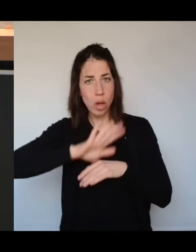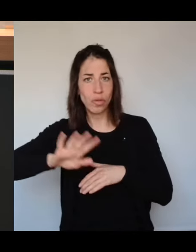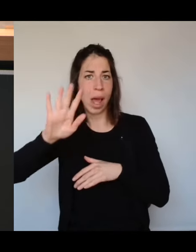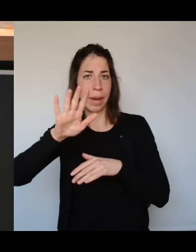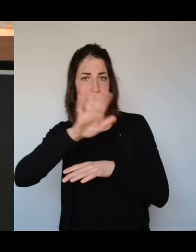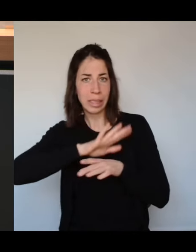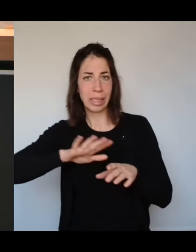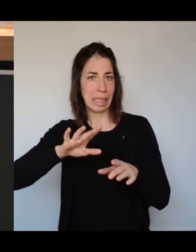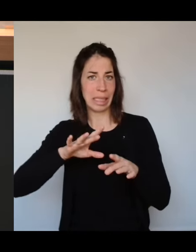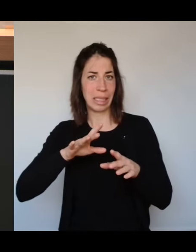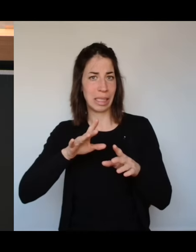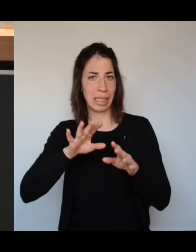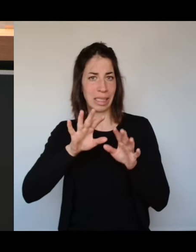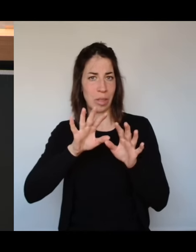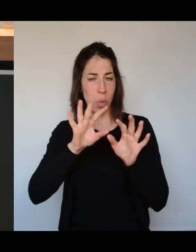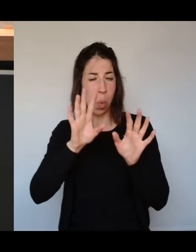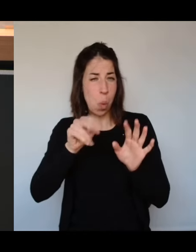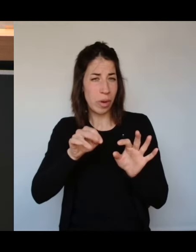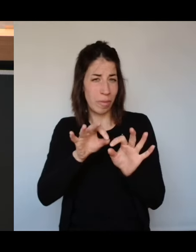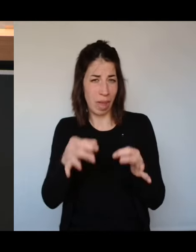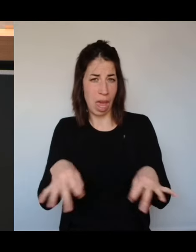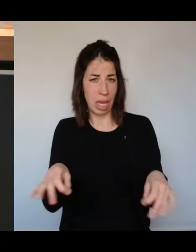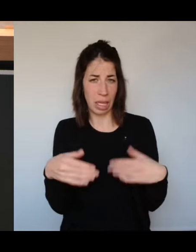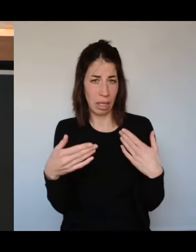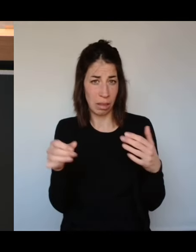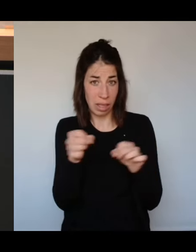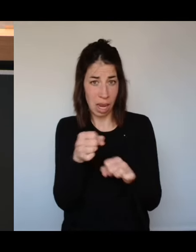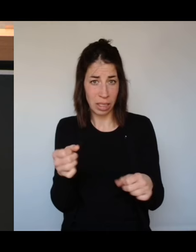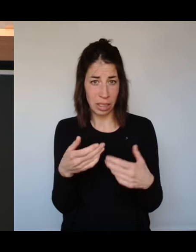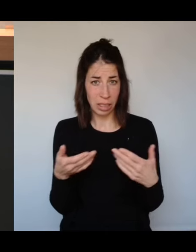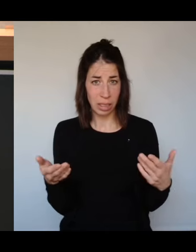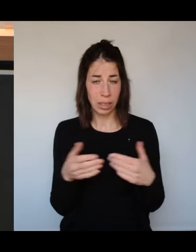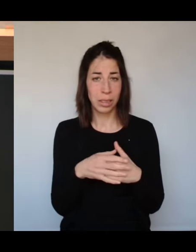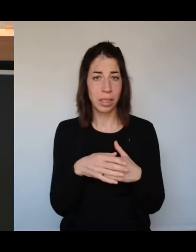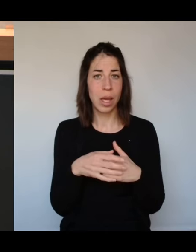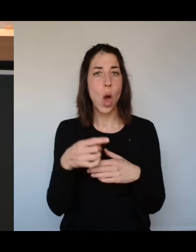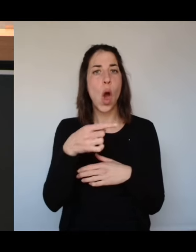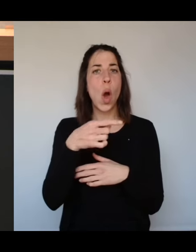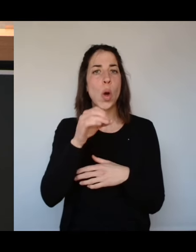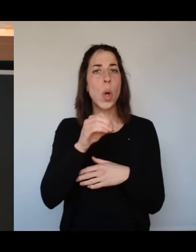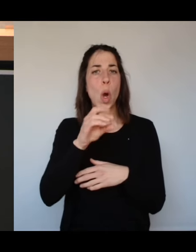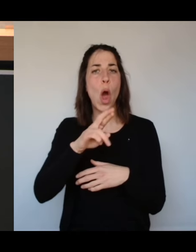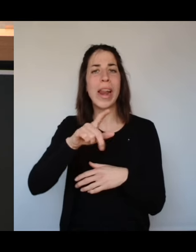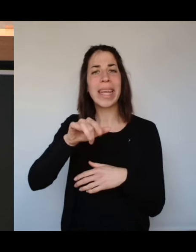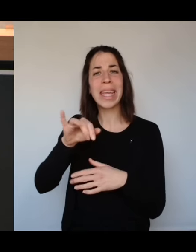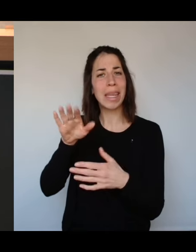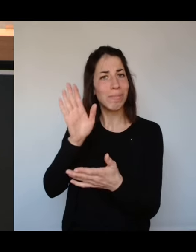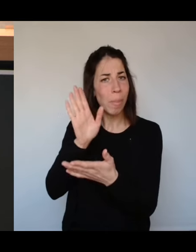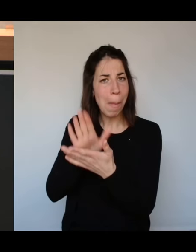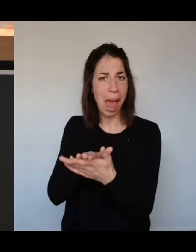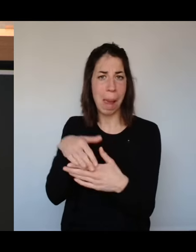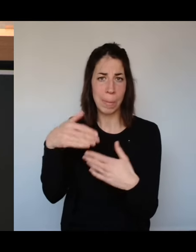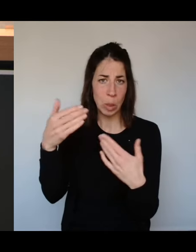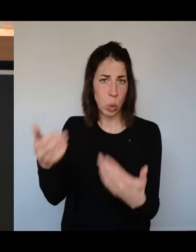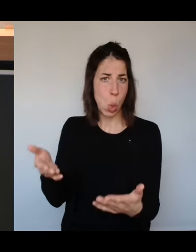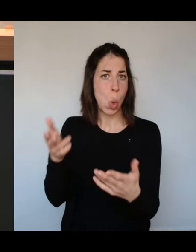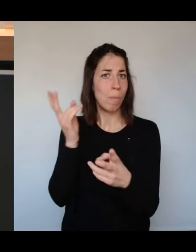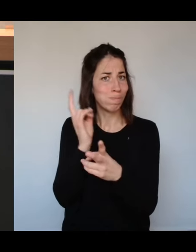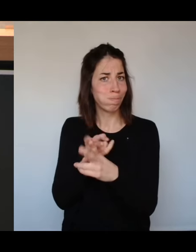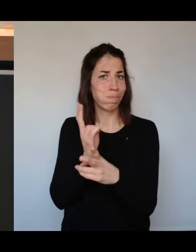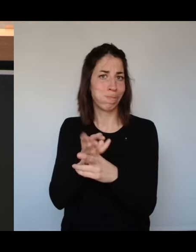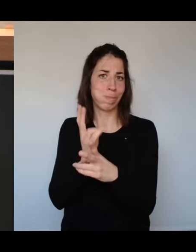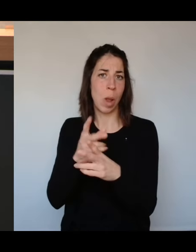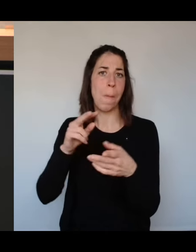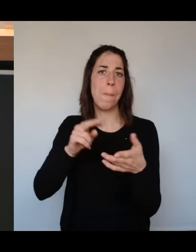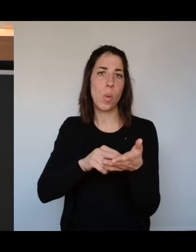Es wird der Görli nichts anderes sein als eine weitere politische Baustelle in dieser